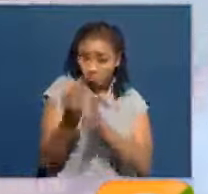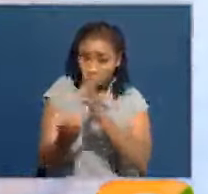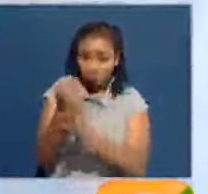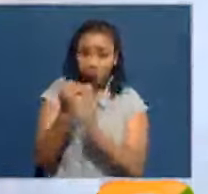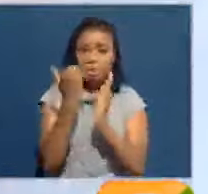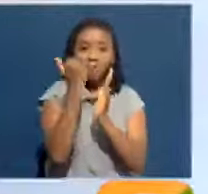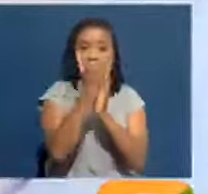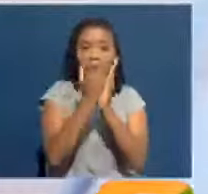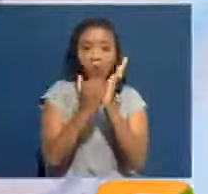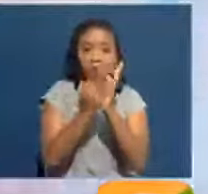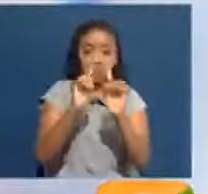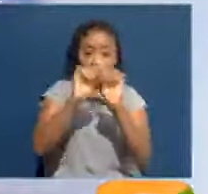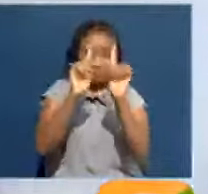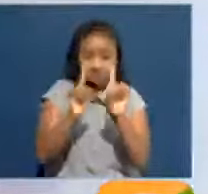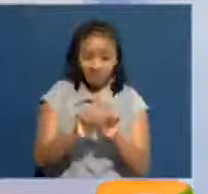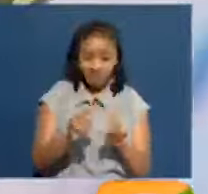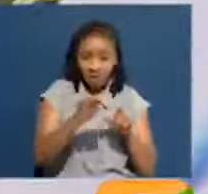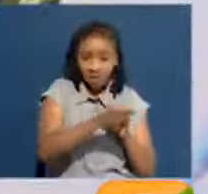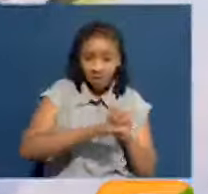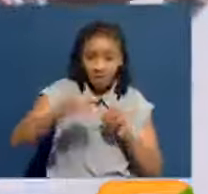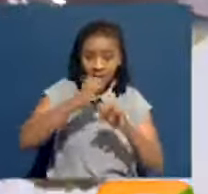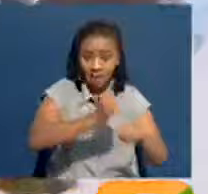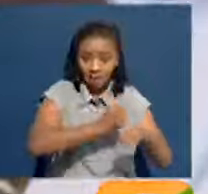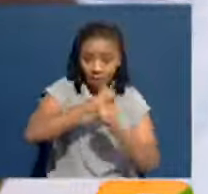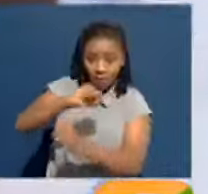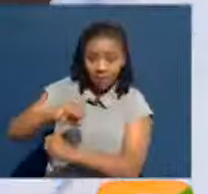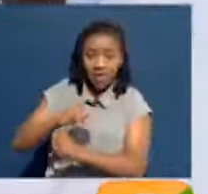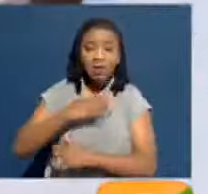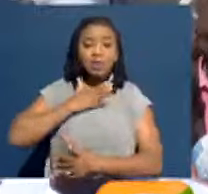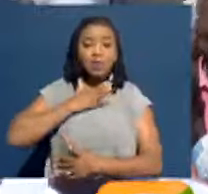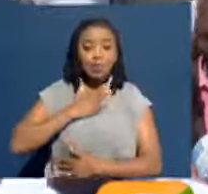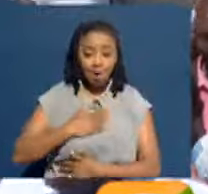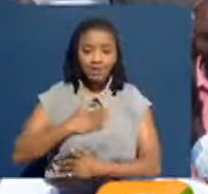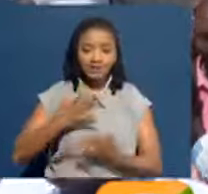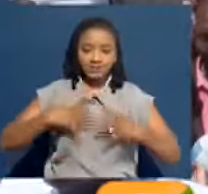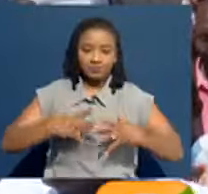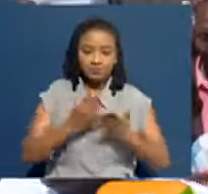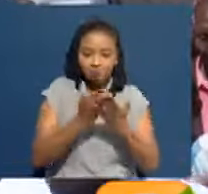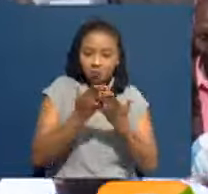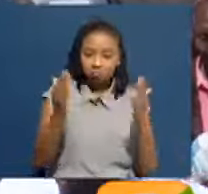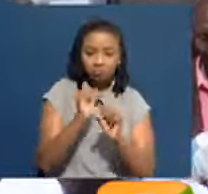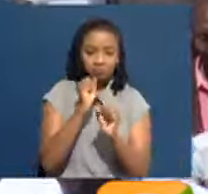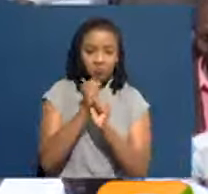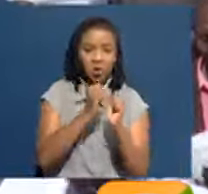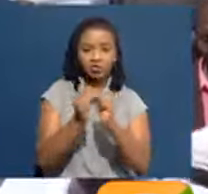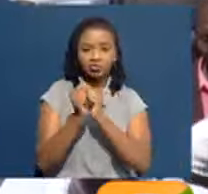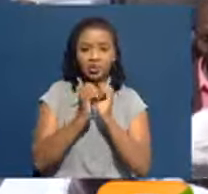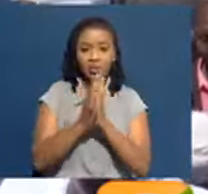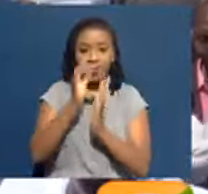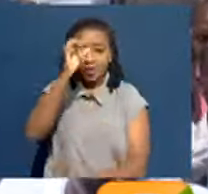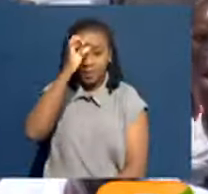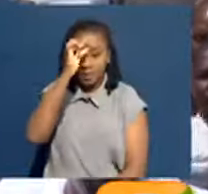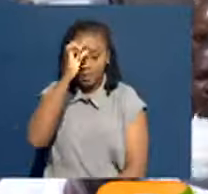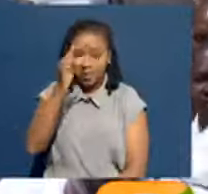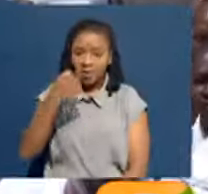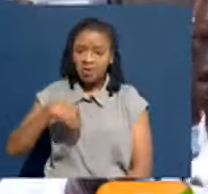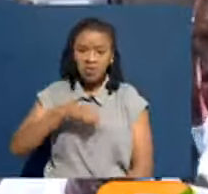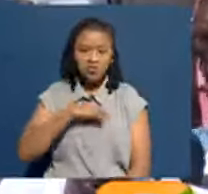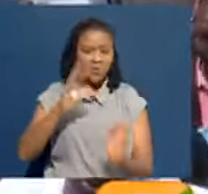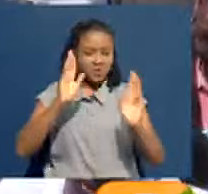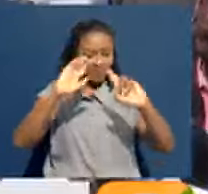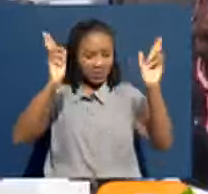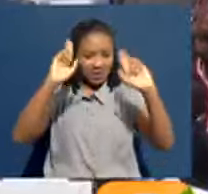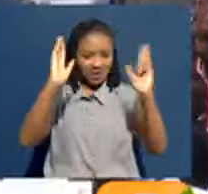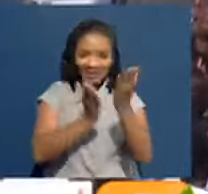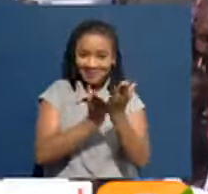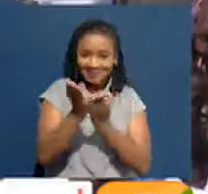Homa Bay na kuwataka wenyeji kushirikiana na serikali. Ichakuliwa tutumikie wananchi, haijalishi wanatoka